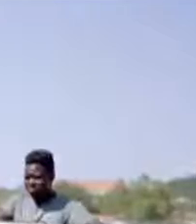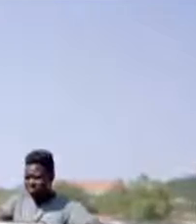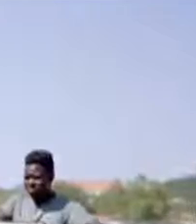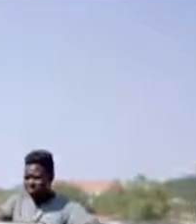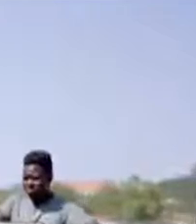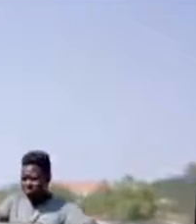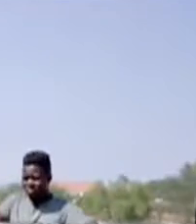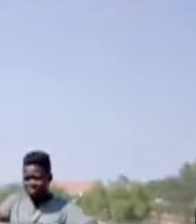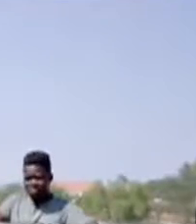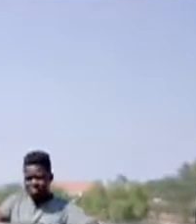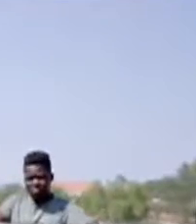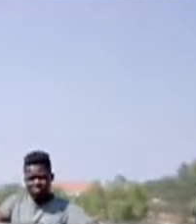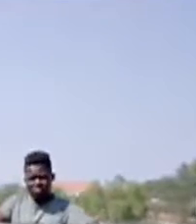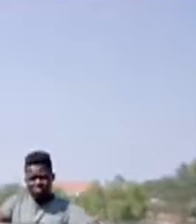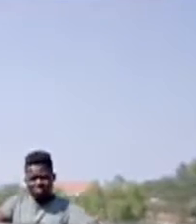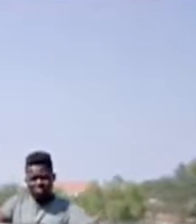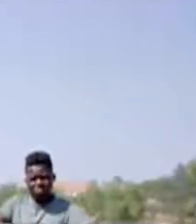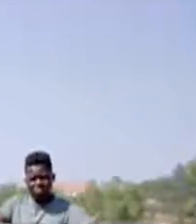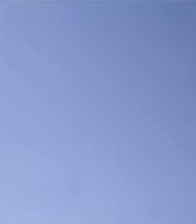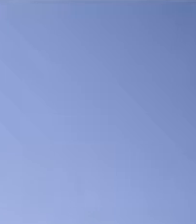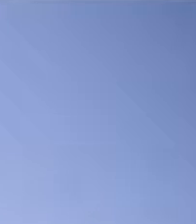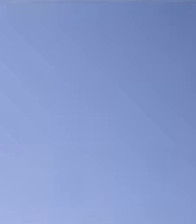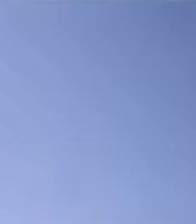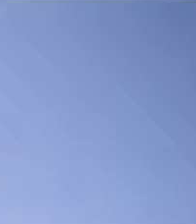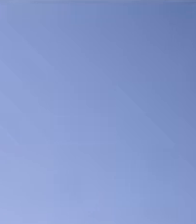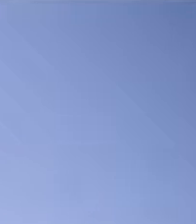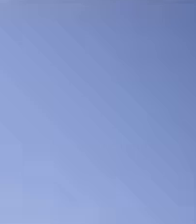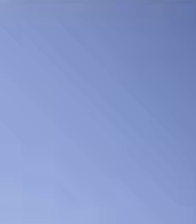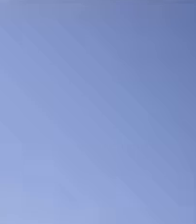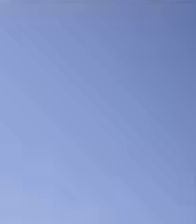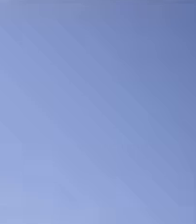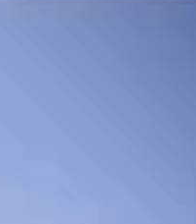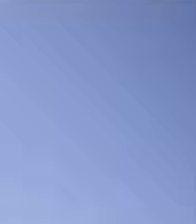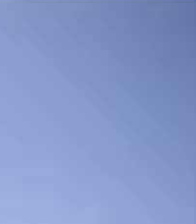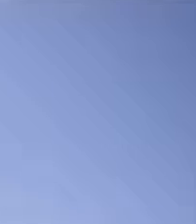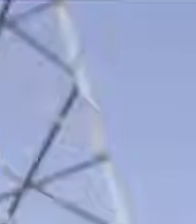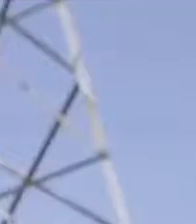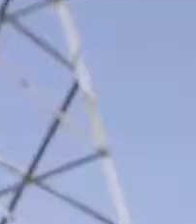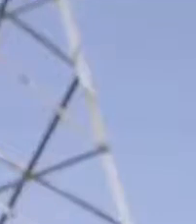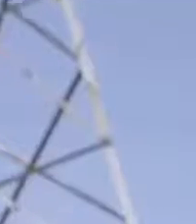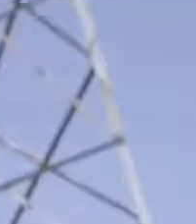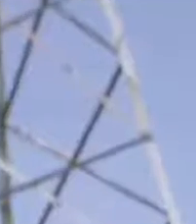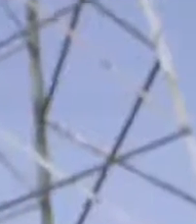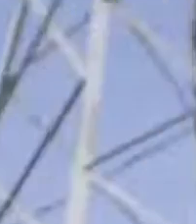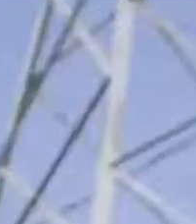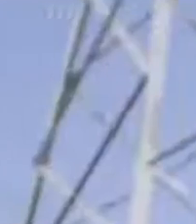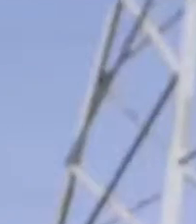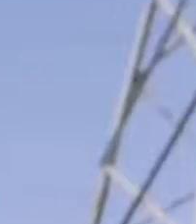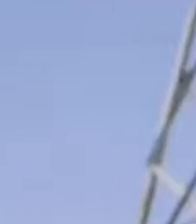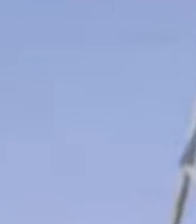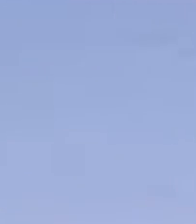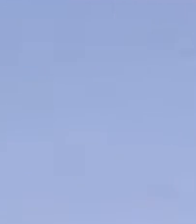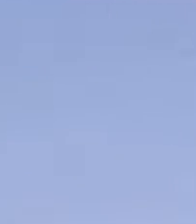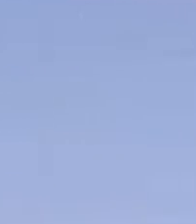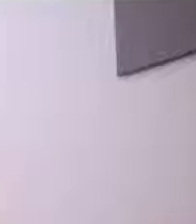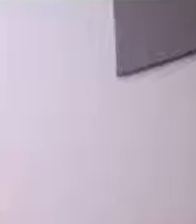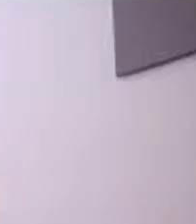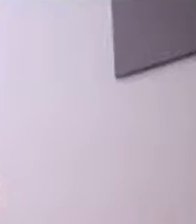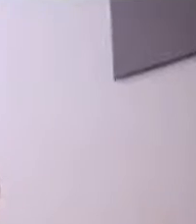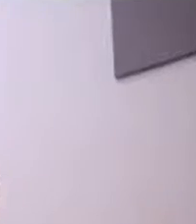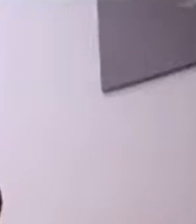njotange France Kapicha kankino kafuta Watino tuyongela tembolo tosusa Hemalia okato pake nino